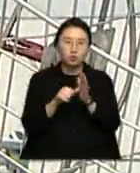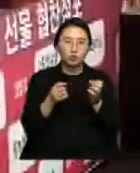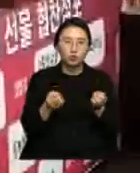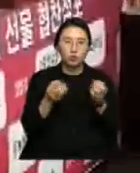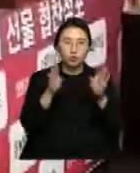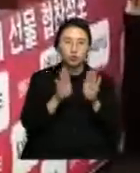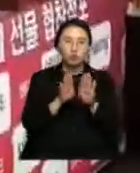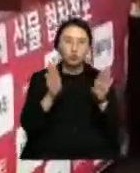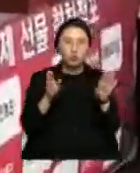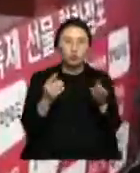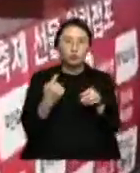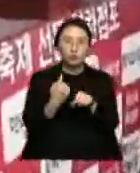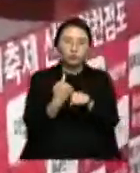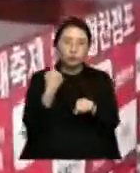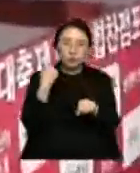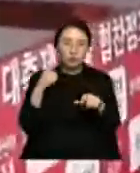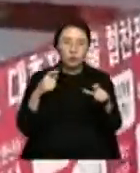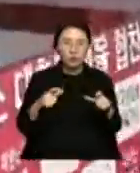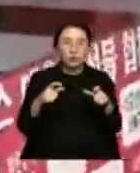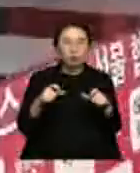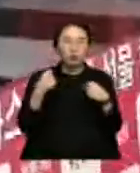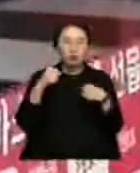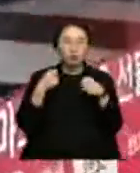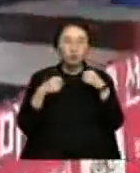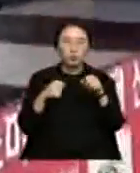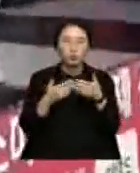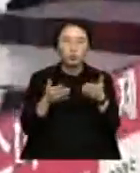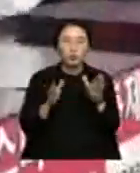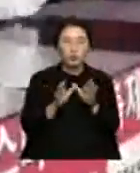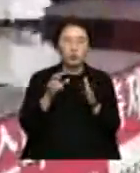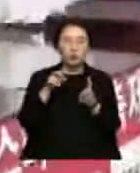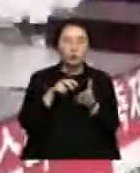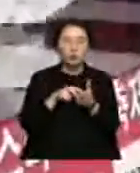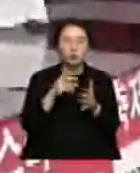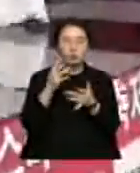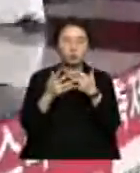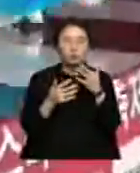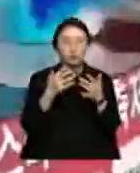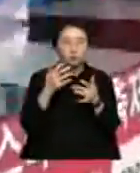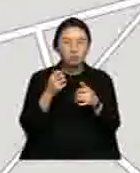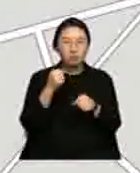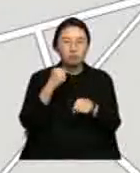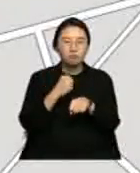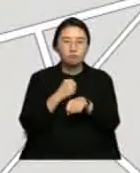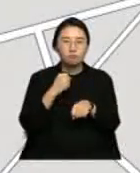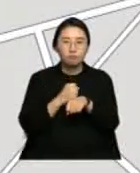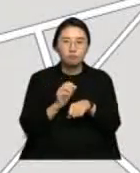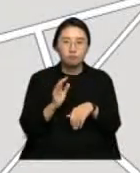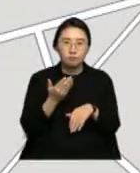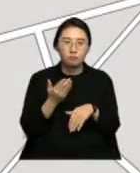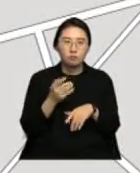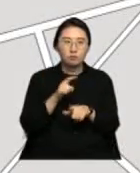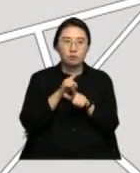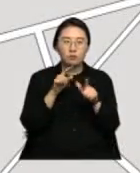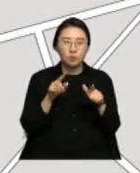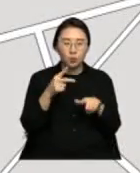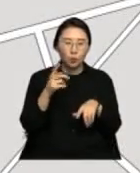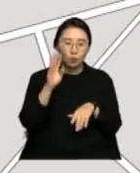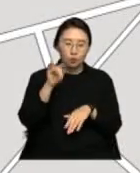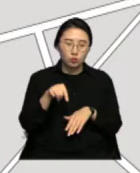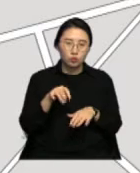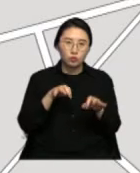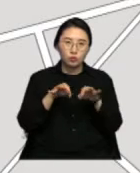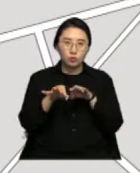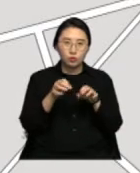곳으로 지난해에는 지역의 한 벨리댄스팀이 무대에 올랐다가 화제가 됐습니다. 중랑 동부시장은 축제의